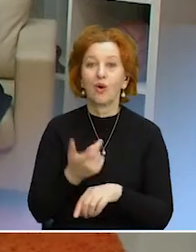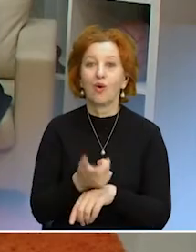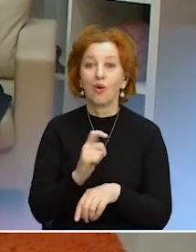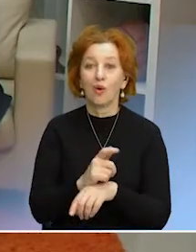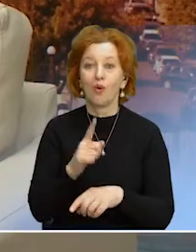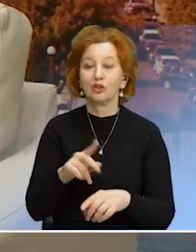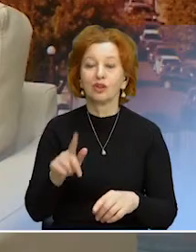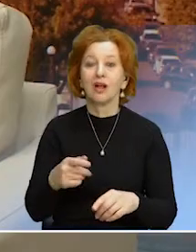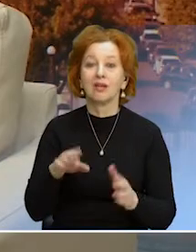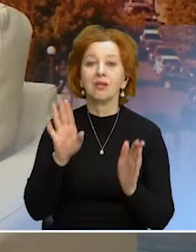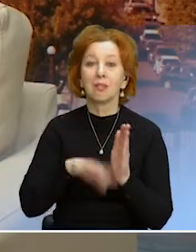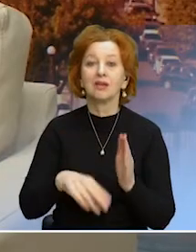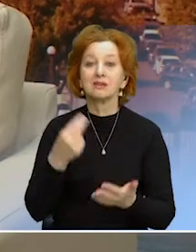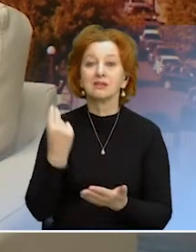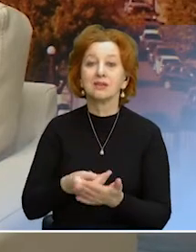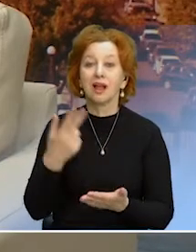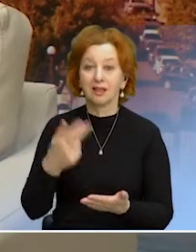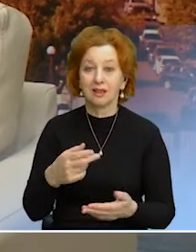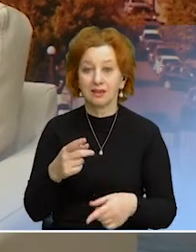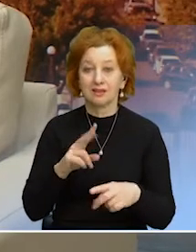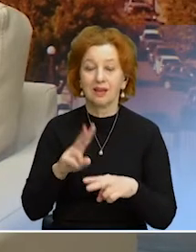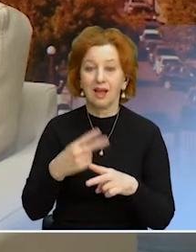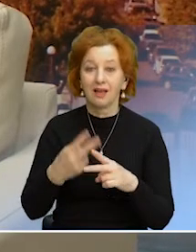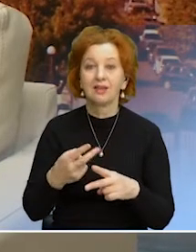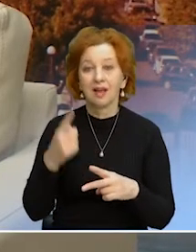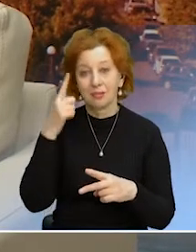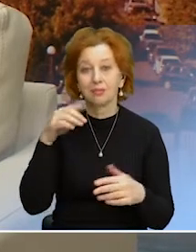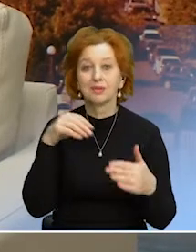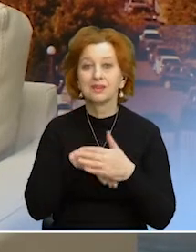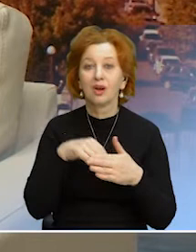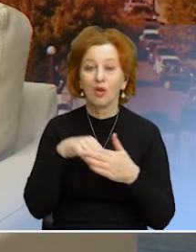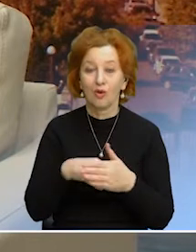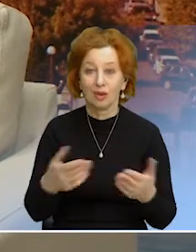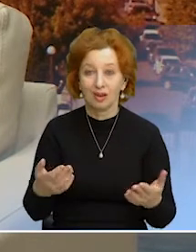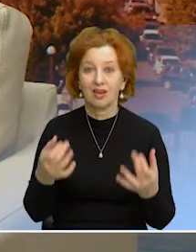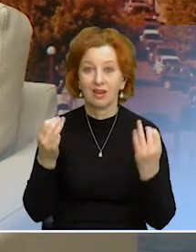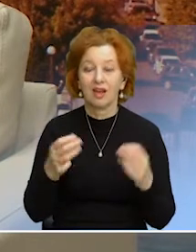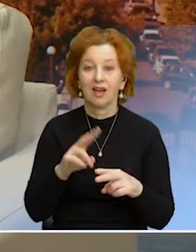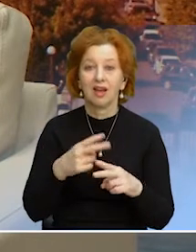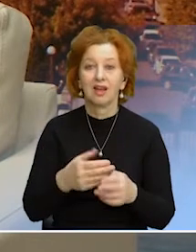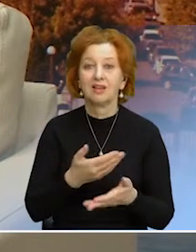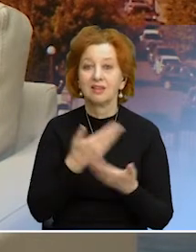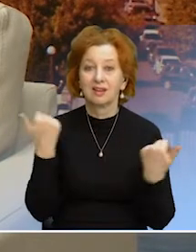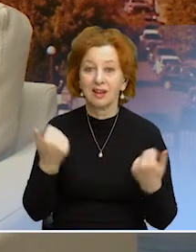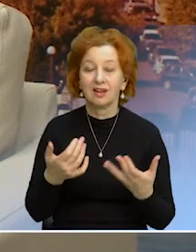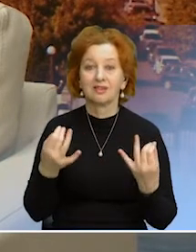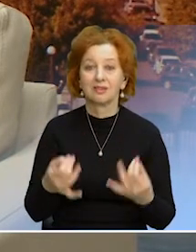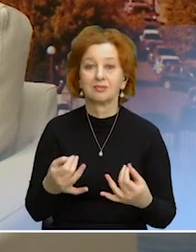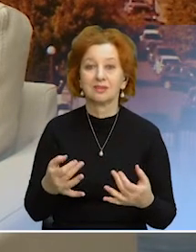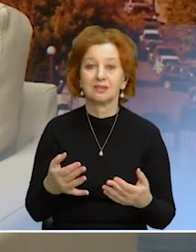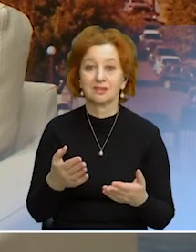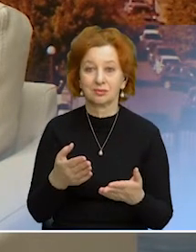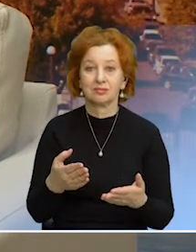Это обесценивание ценностей. Вот простите за эту тавтологию. Обесценивание ценностей. Потому что нет